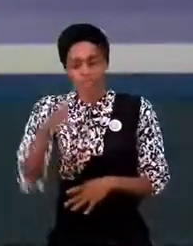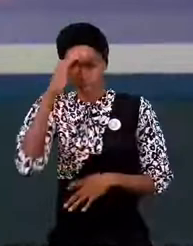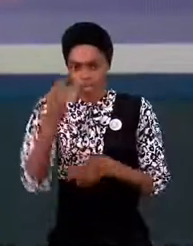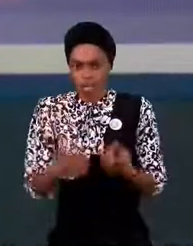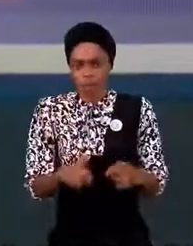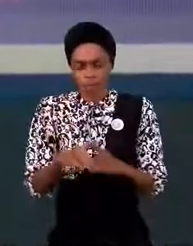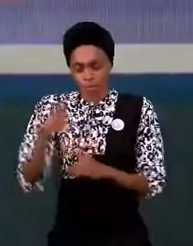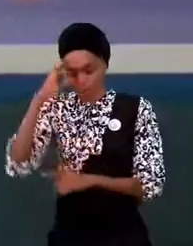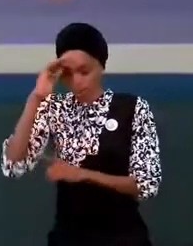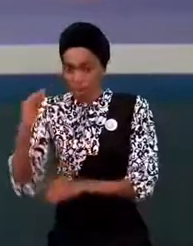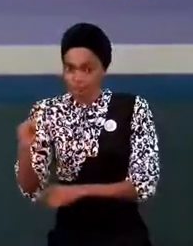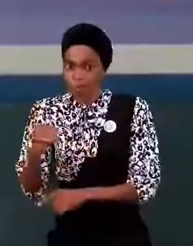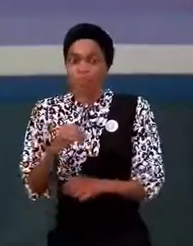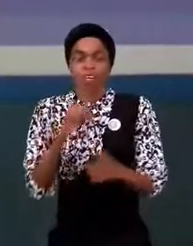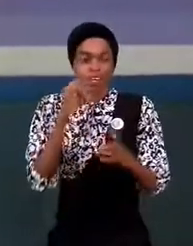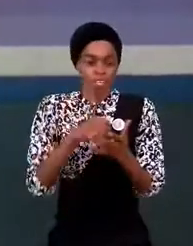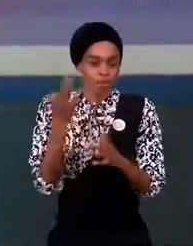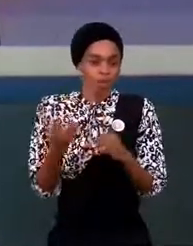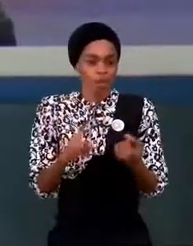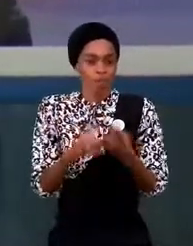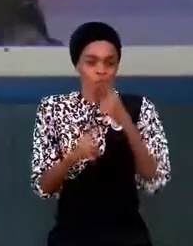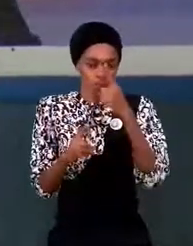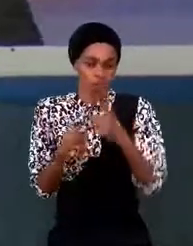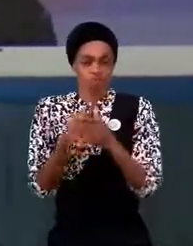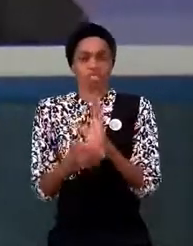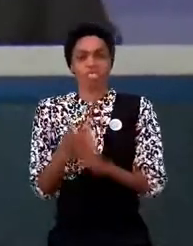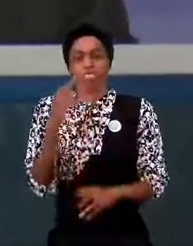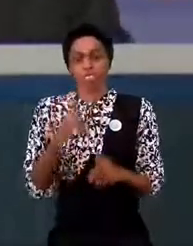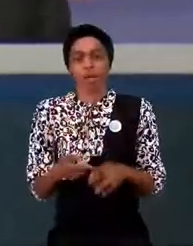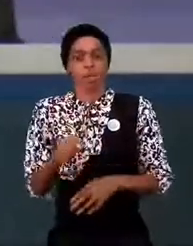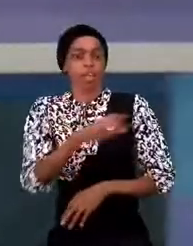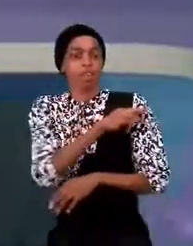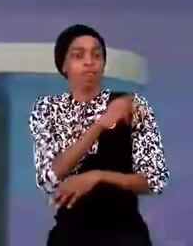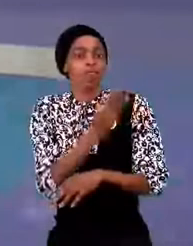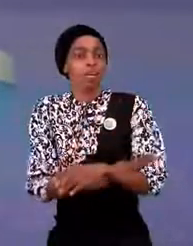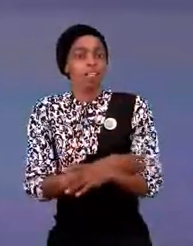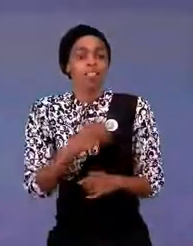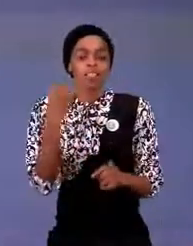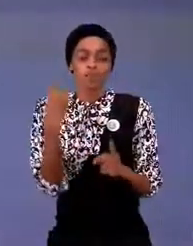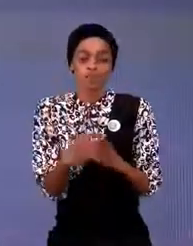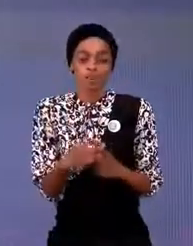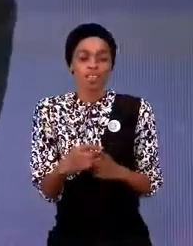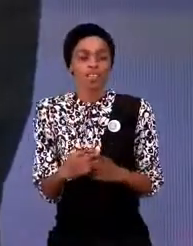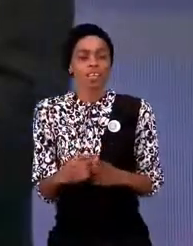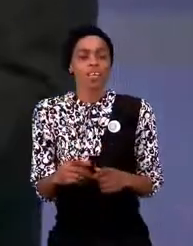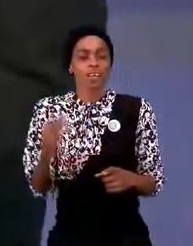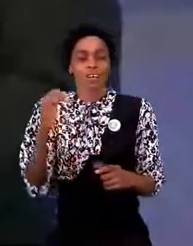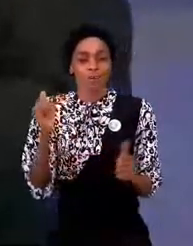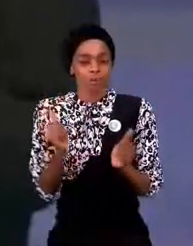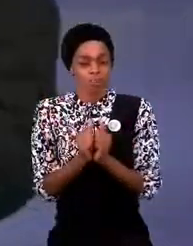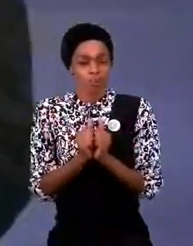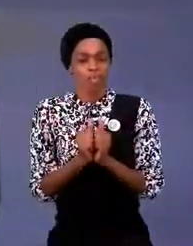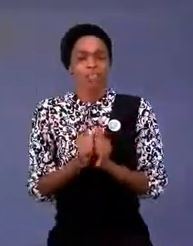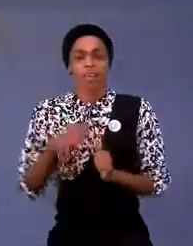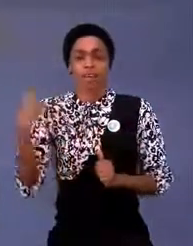La parole puissante aux prodiges toujours multiples. Il y a trois points à considérer.